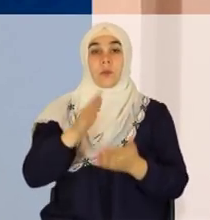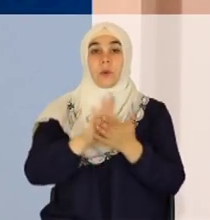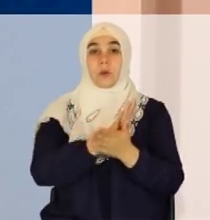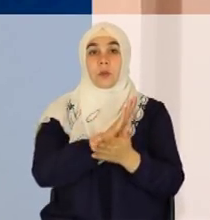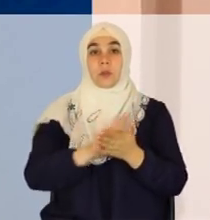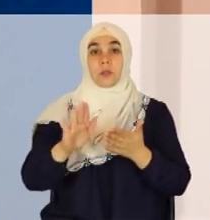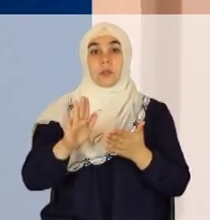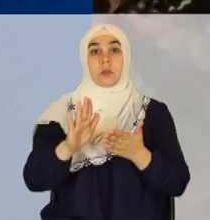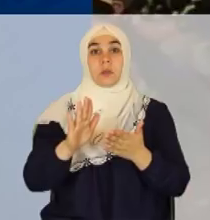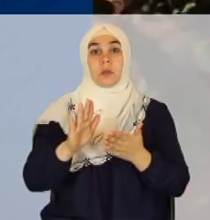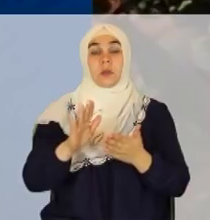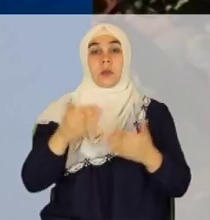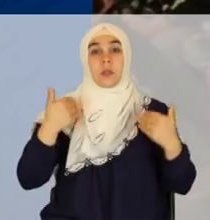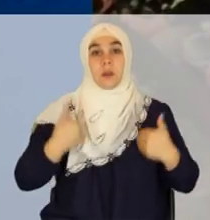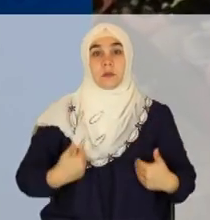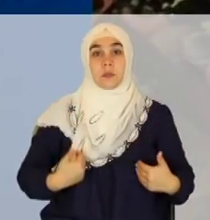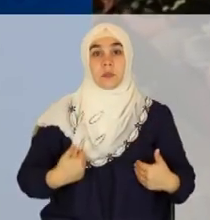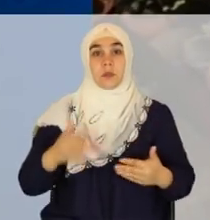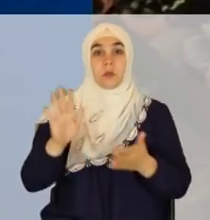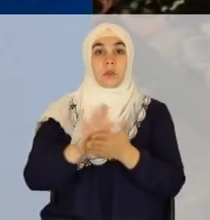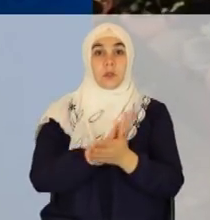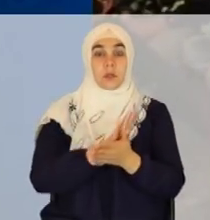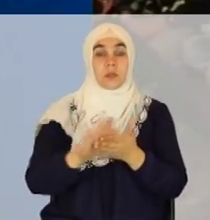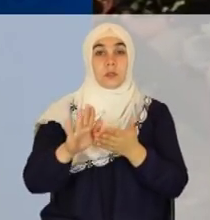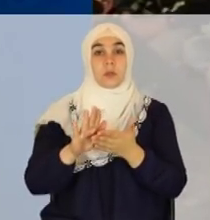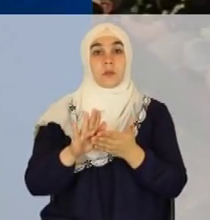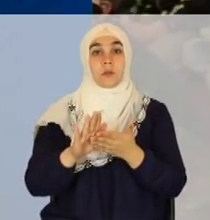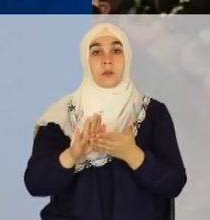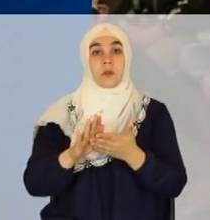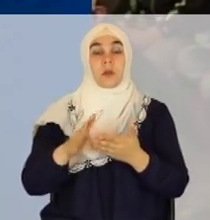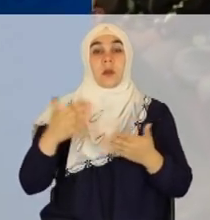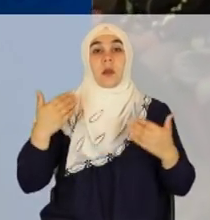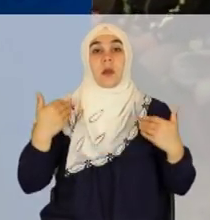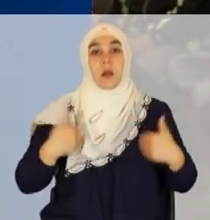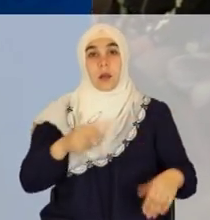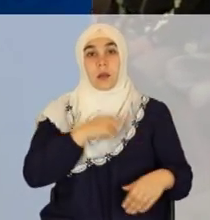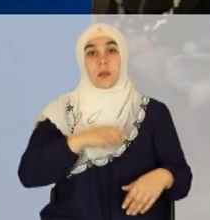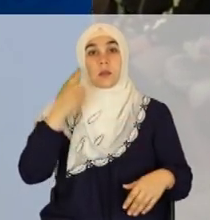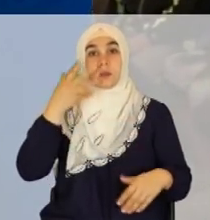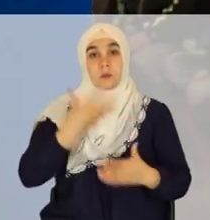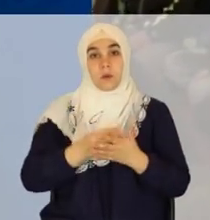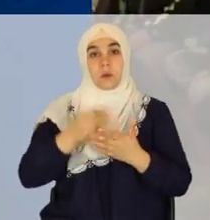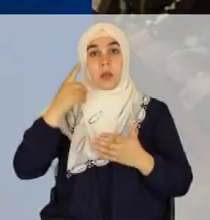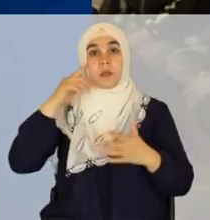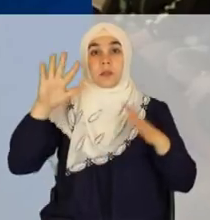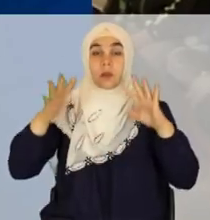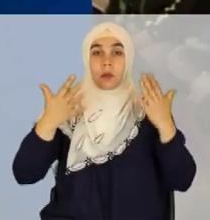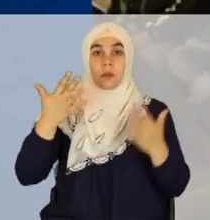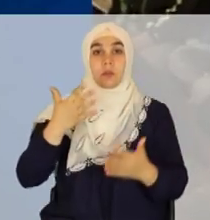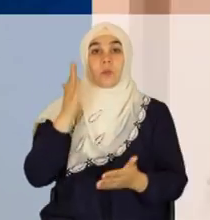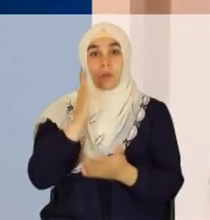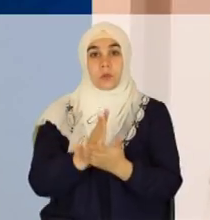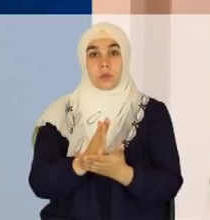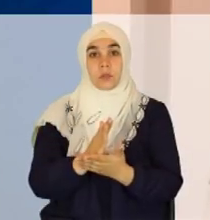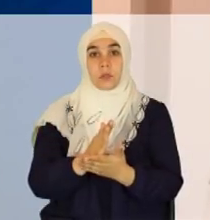paklaş, nefsini tazeleş, ahlakını saykalleş manası da bu